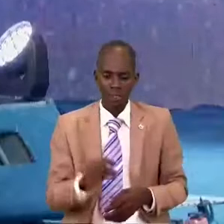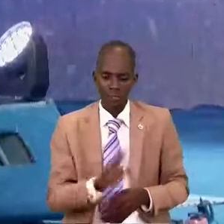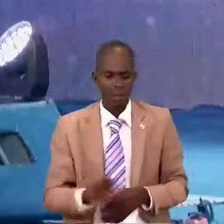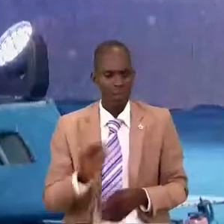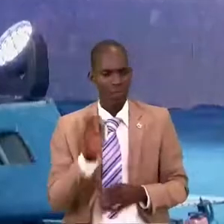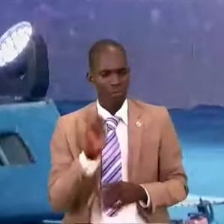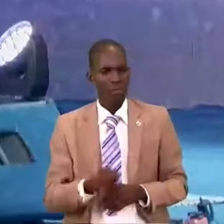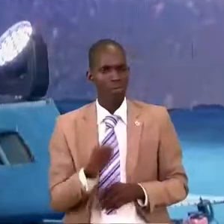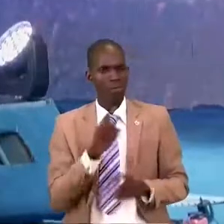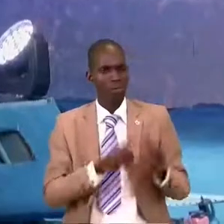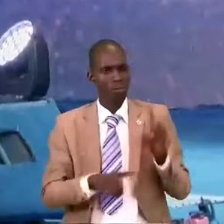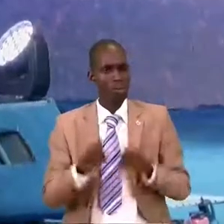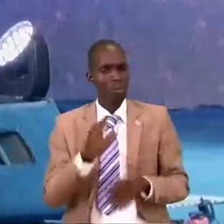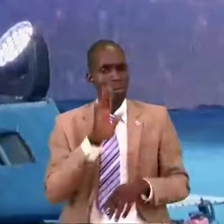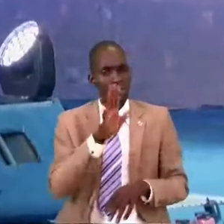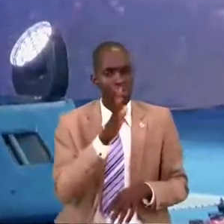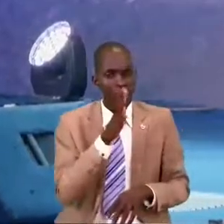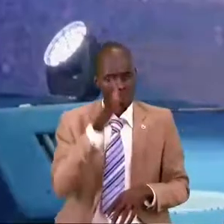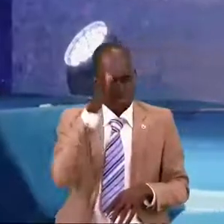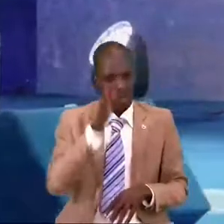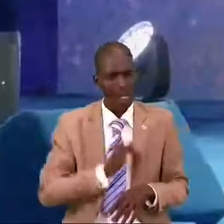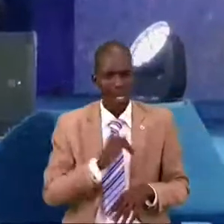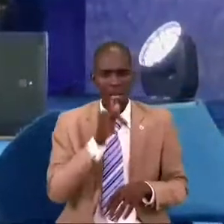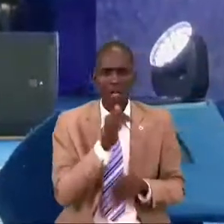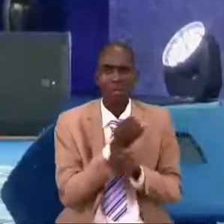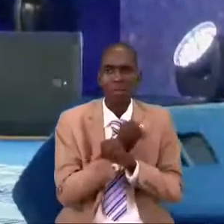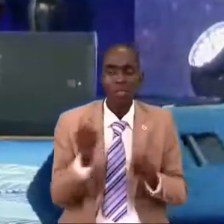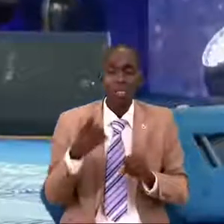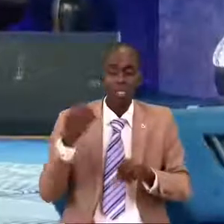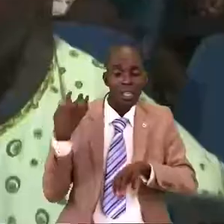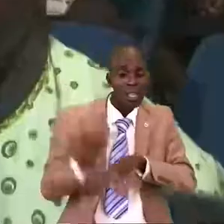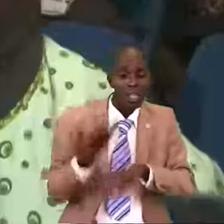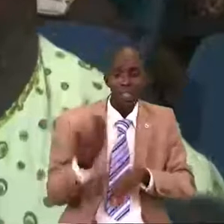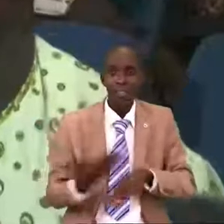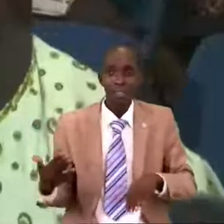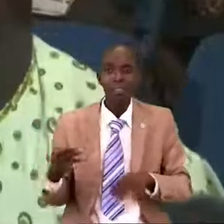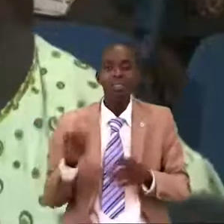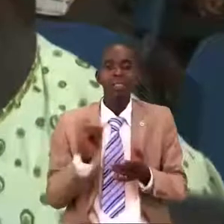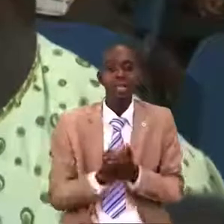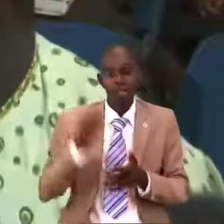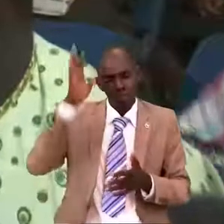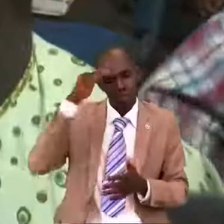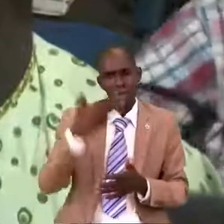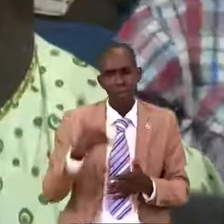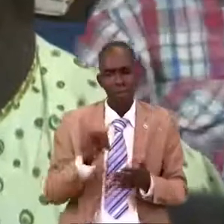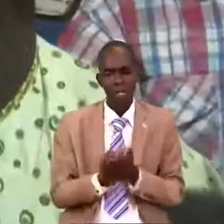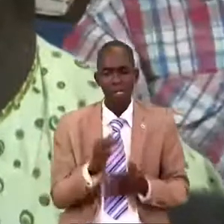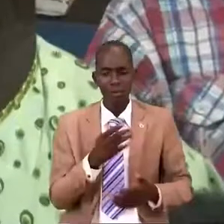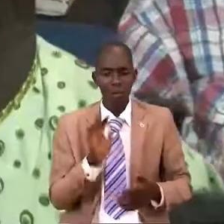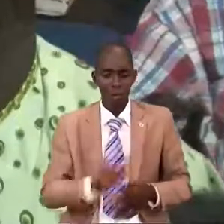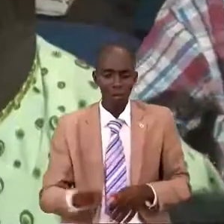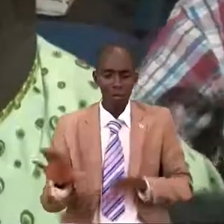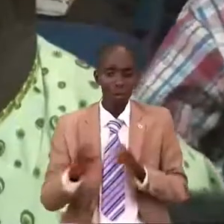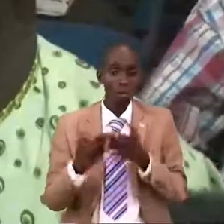choses dangereuses qu'elle faisait, il ne les fait plus. Parce que la miséricorde est venue dans sa vie. La